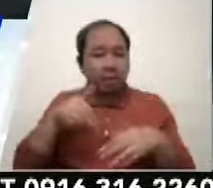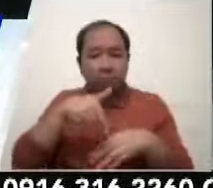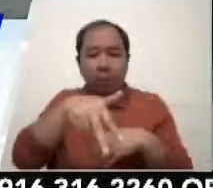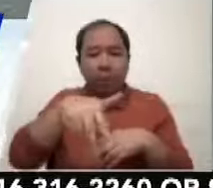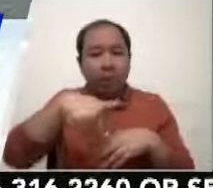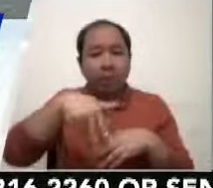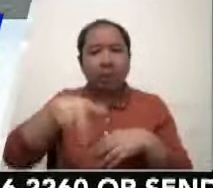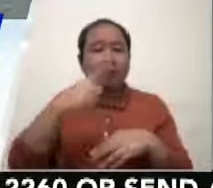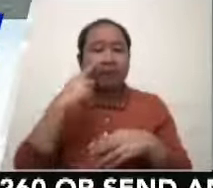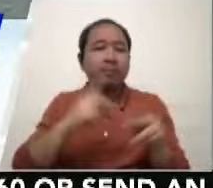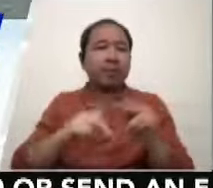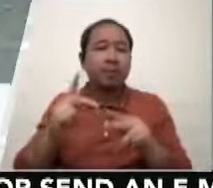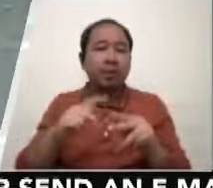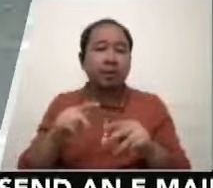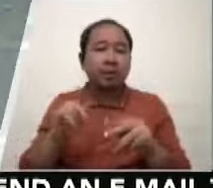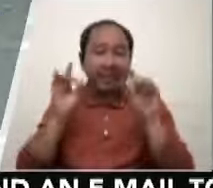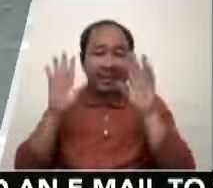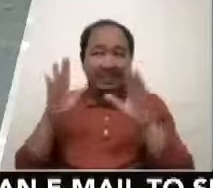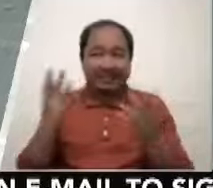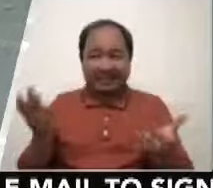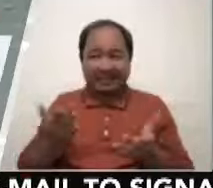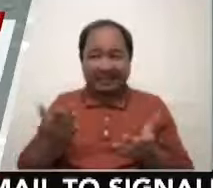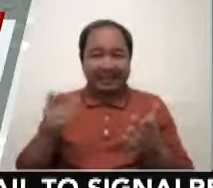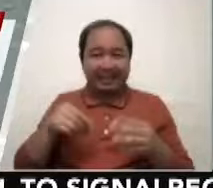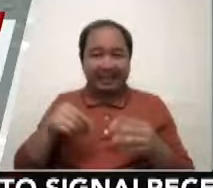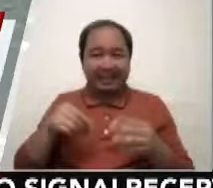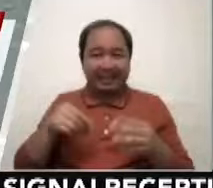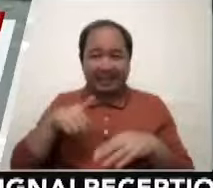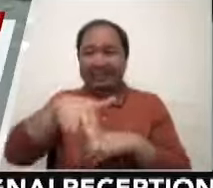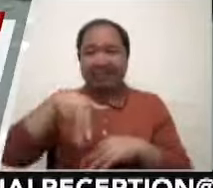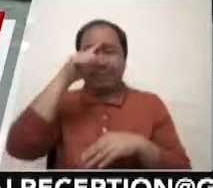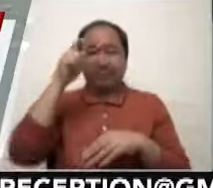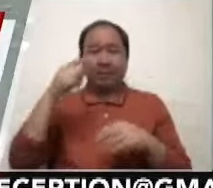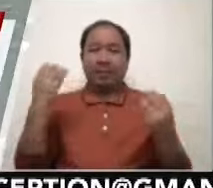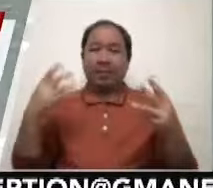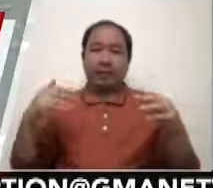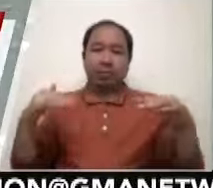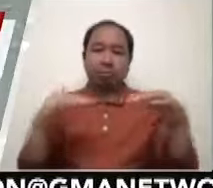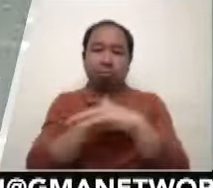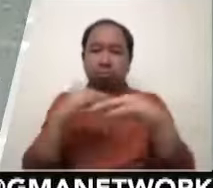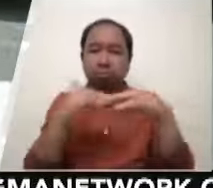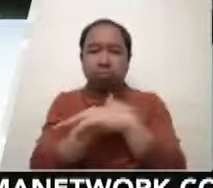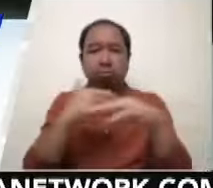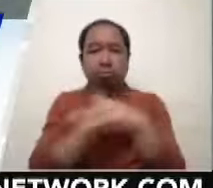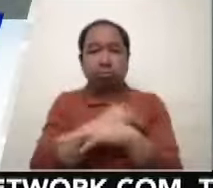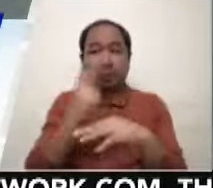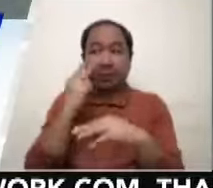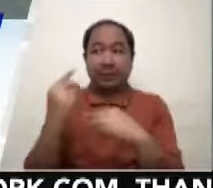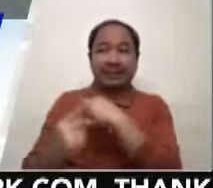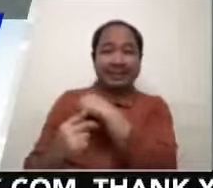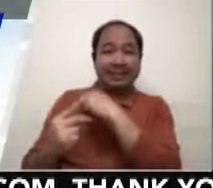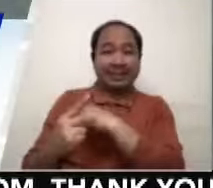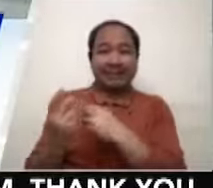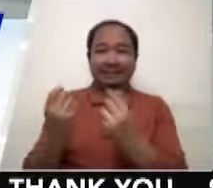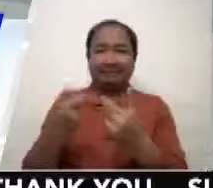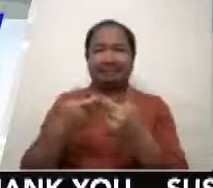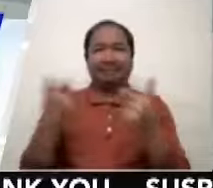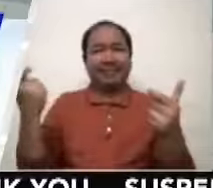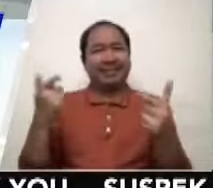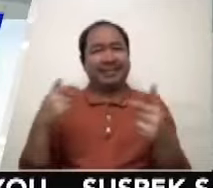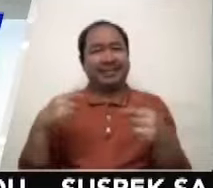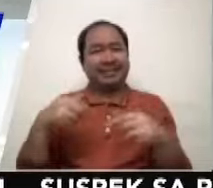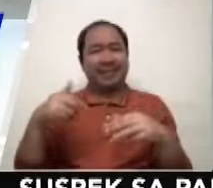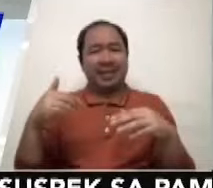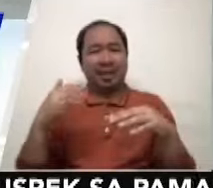Nakakatakot pong tumawid dito kasi lalo na't napakarami pong sasakyan kagaya niya. Ang lalaki po ng mga sasakyan. Ang mga tumatawid walang